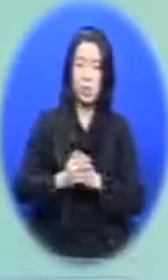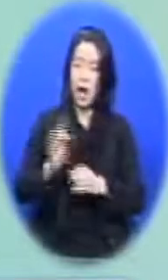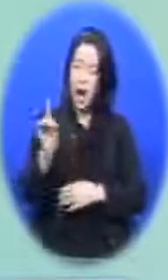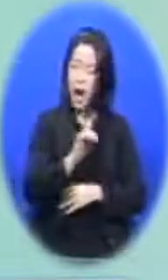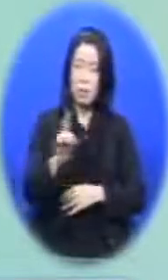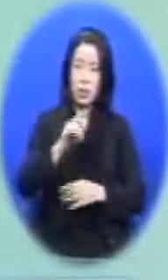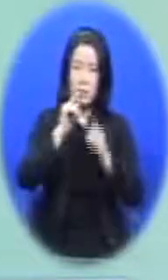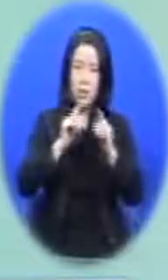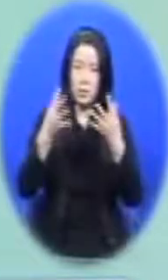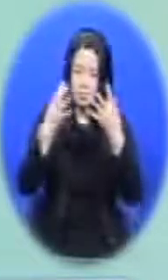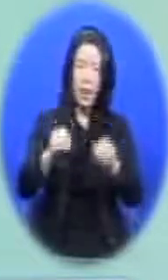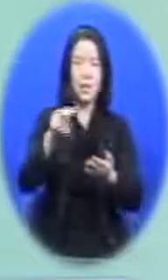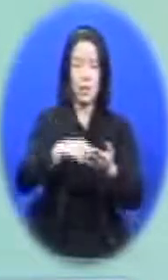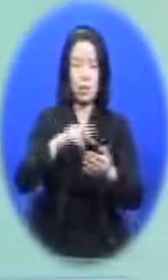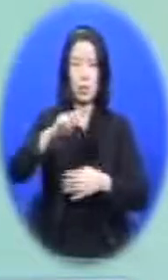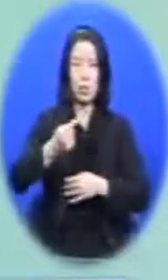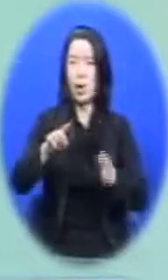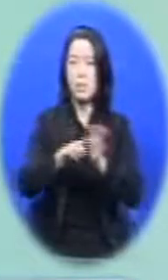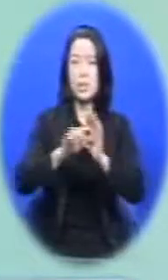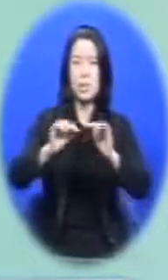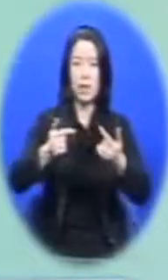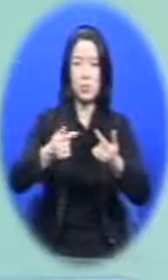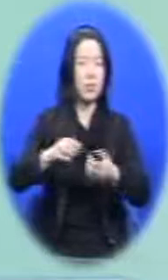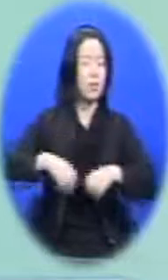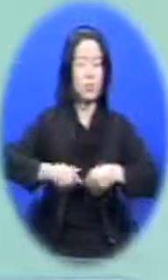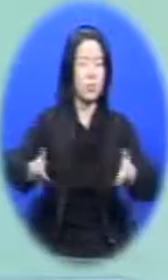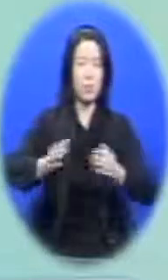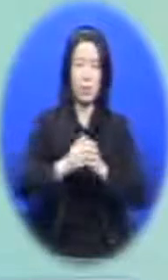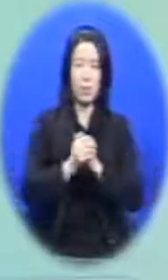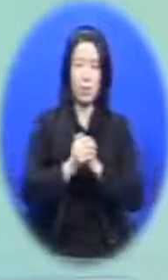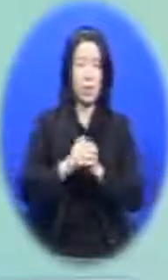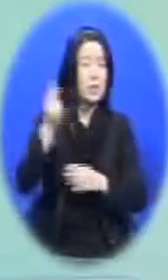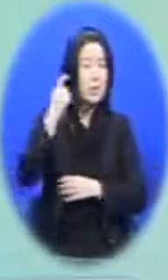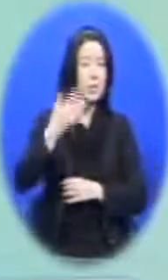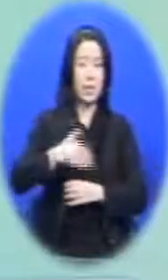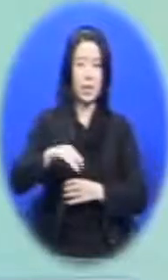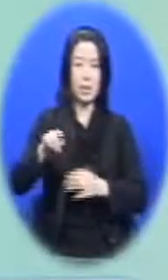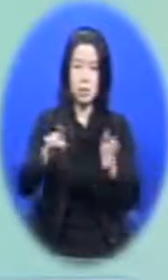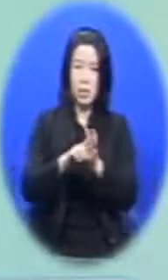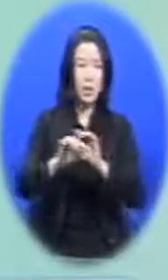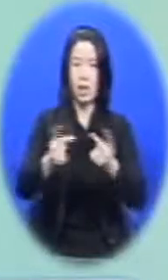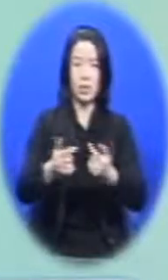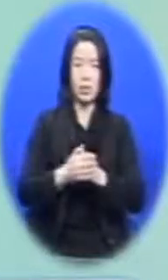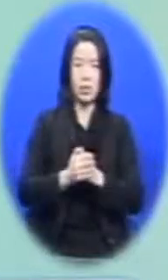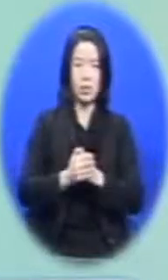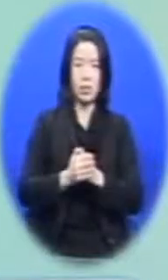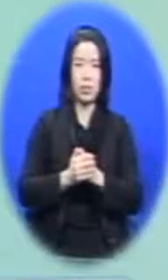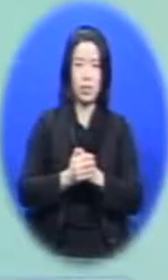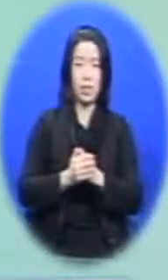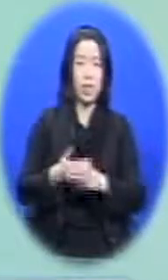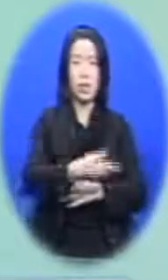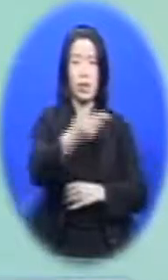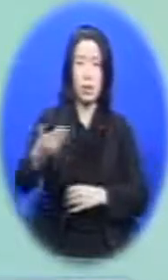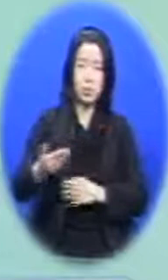아무리 말씀을 많이 읽어도 안 믿으면 소용이 없어요. 들어서 아는 게 믿는 게 아니라니까요.